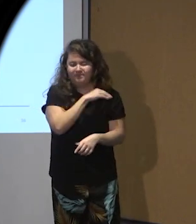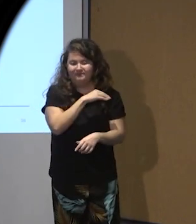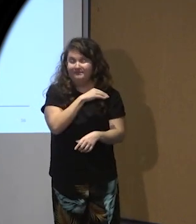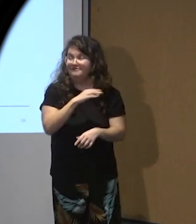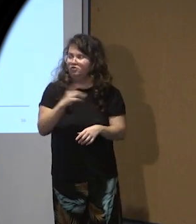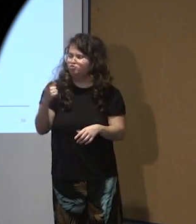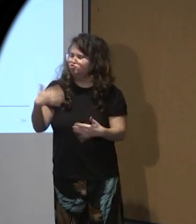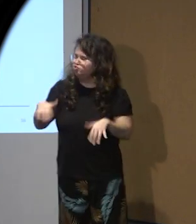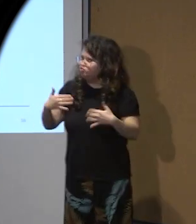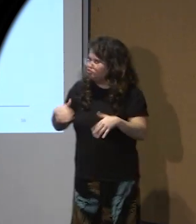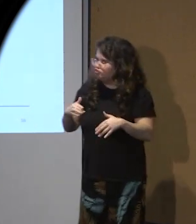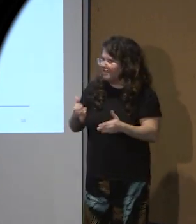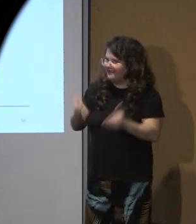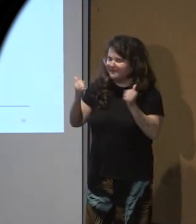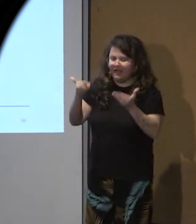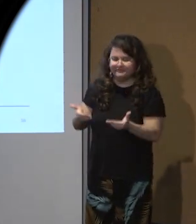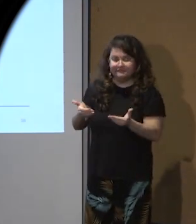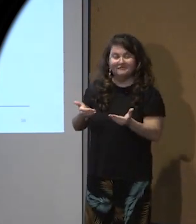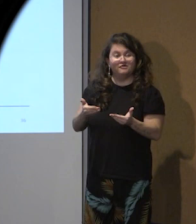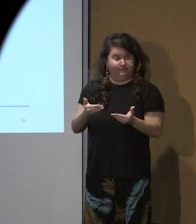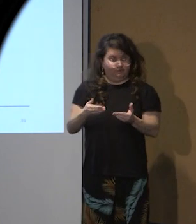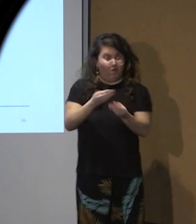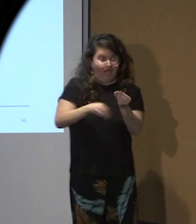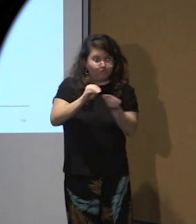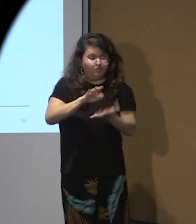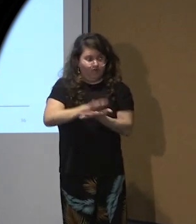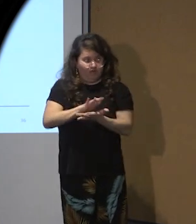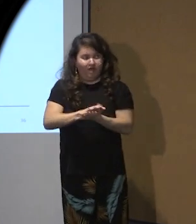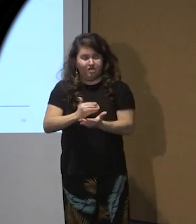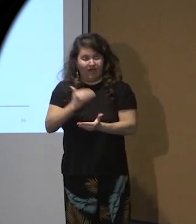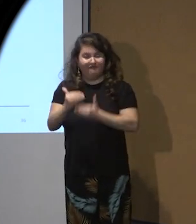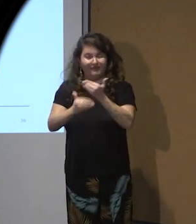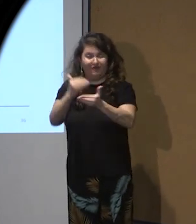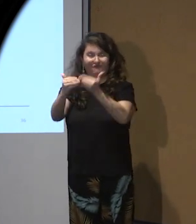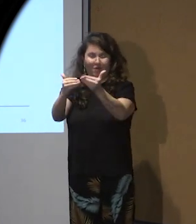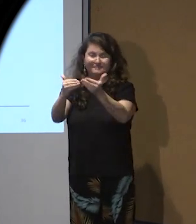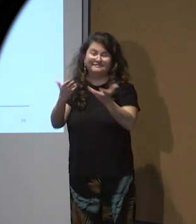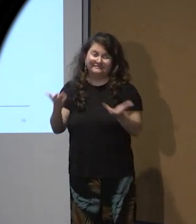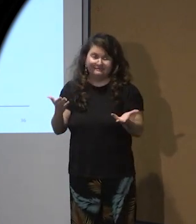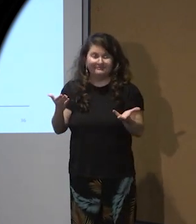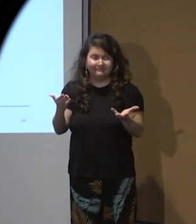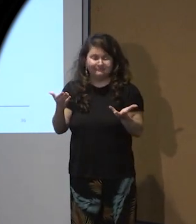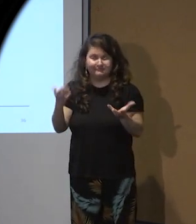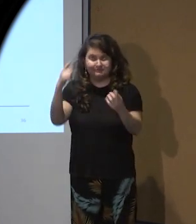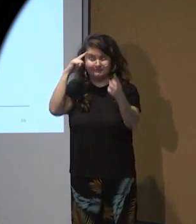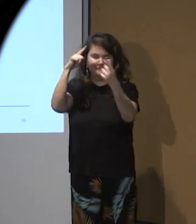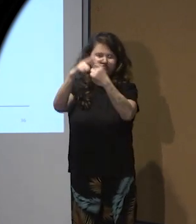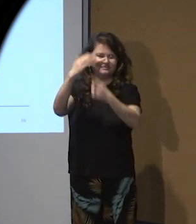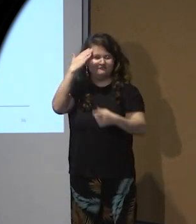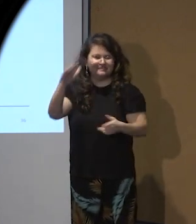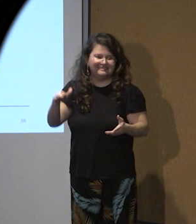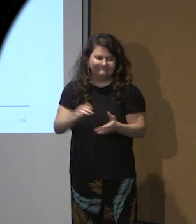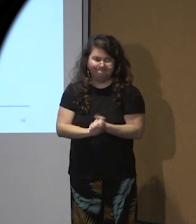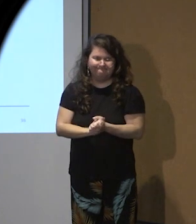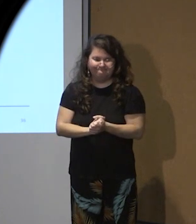l'âge, ouais. au plus c'est en plus, d'accord. objectif. Et ça prend Objectif, ouais. Oui, ok. Une question au fond de la